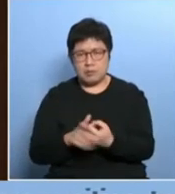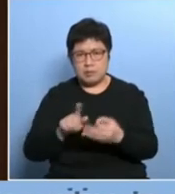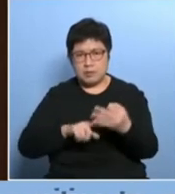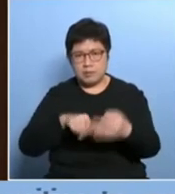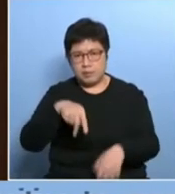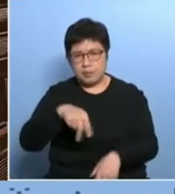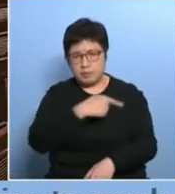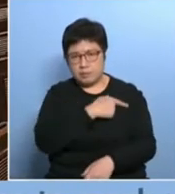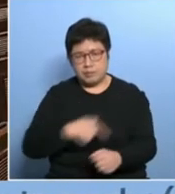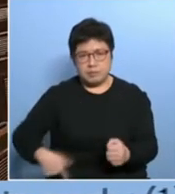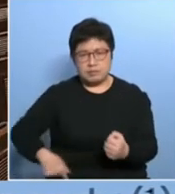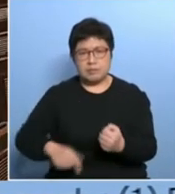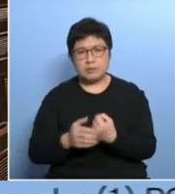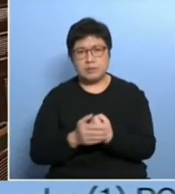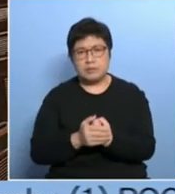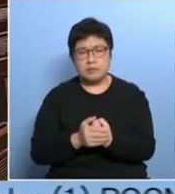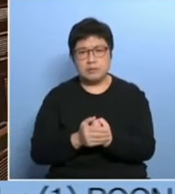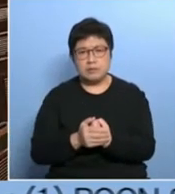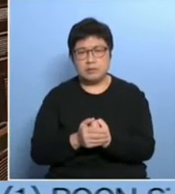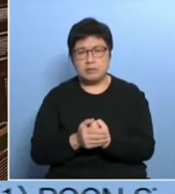潘兆平議員。